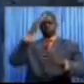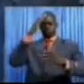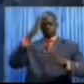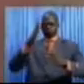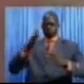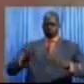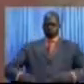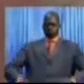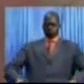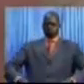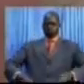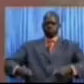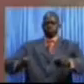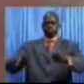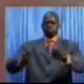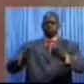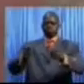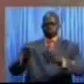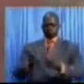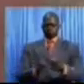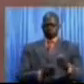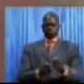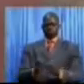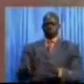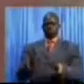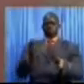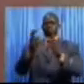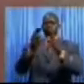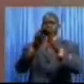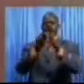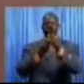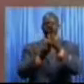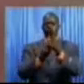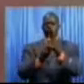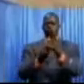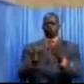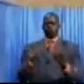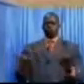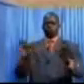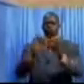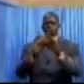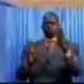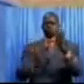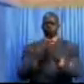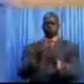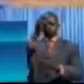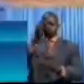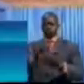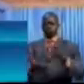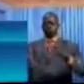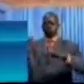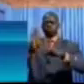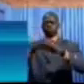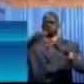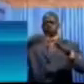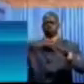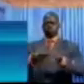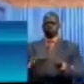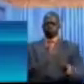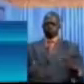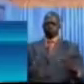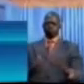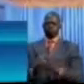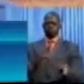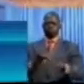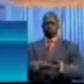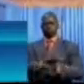les charrues et à les régler selon les normes standards. Vu l'enthousiasme avec lequel ils se sont mis dedans, ceux qui arrivent sur le terrain là,